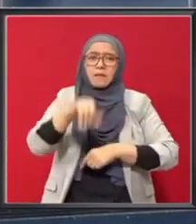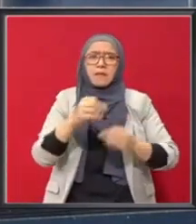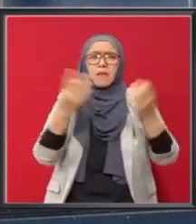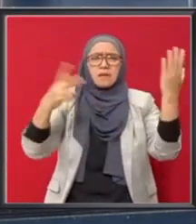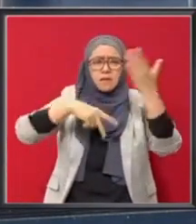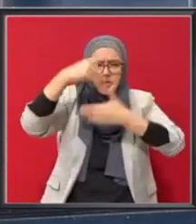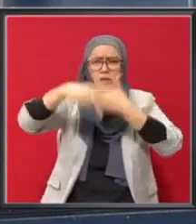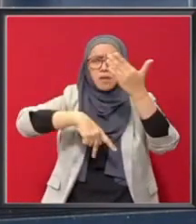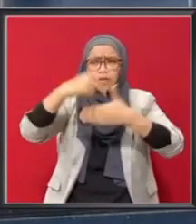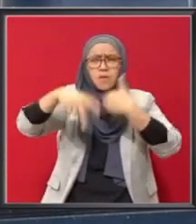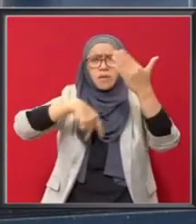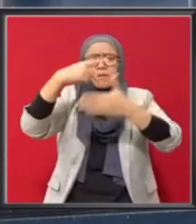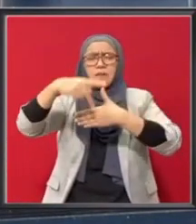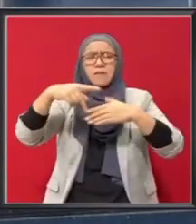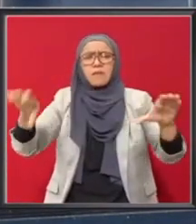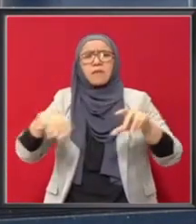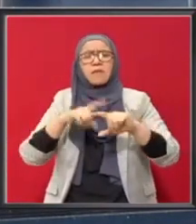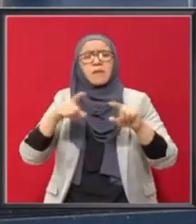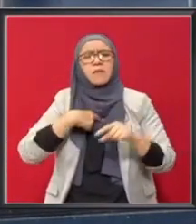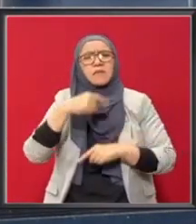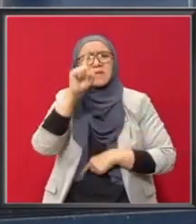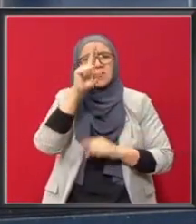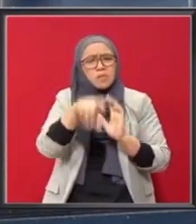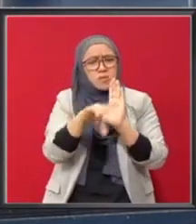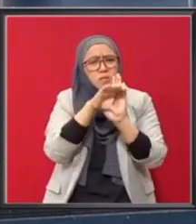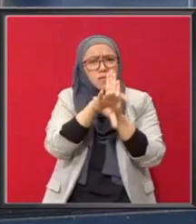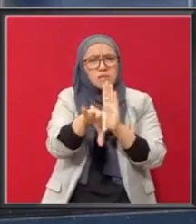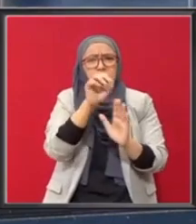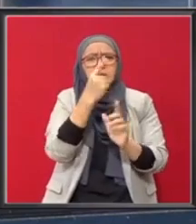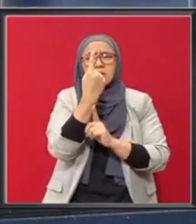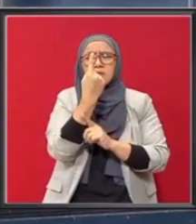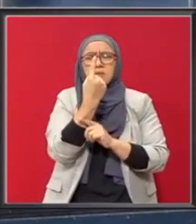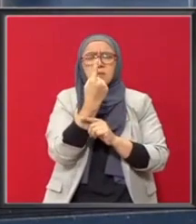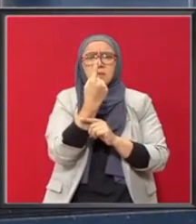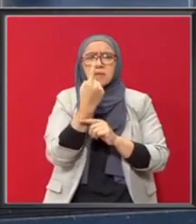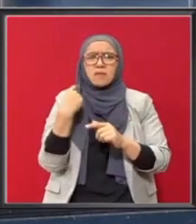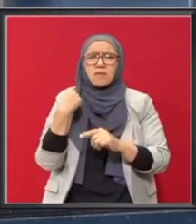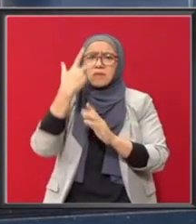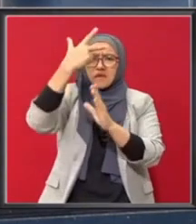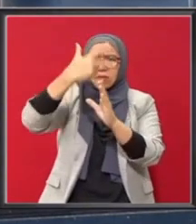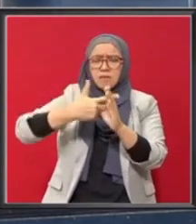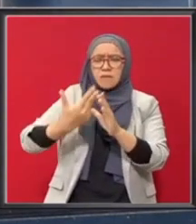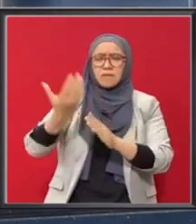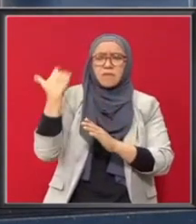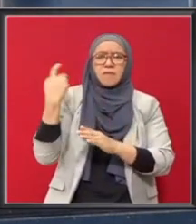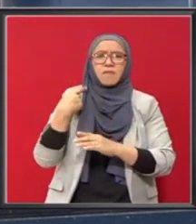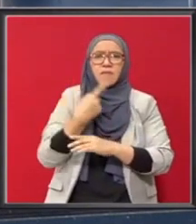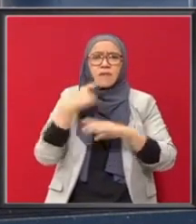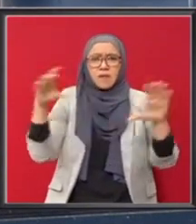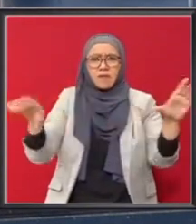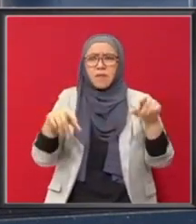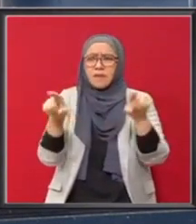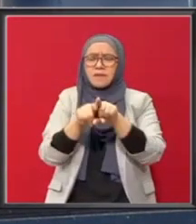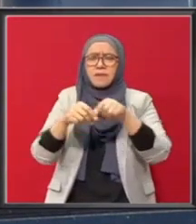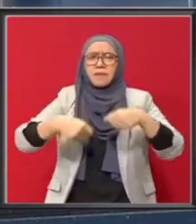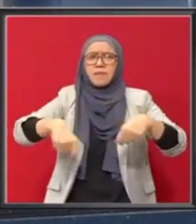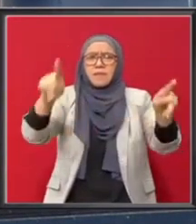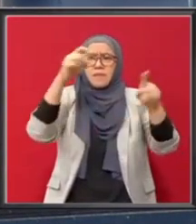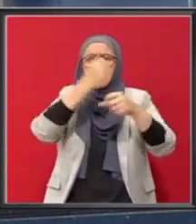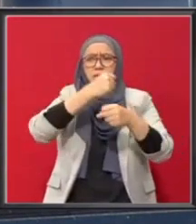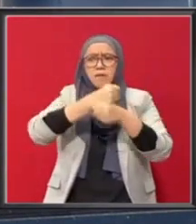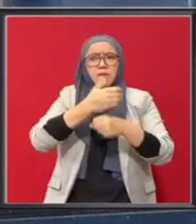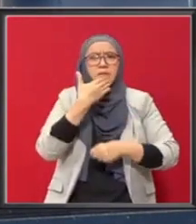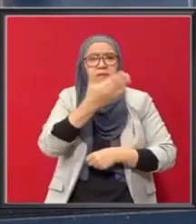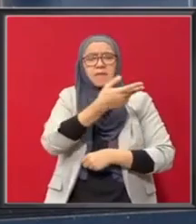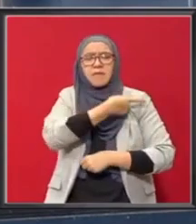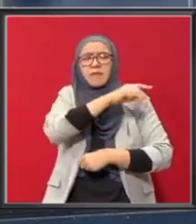tapi ambil sampingnya satu pada pendapatan Get Rich fancam kita deh tiga bulan dulu kita membuat satu jogja-bekasi juga kepada